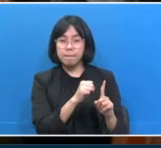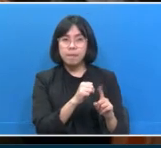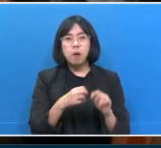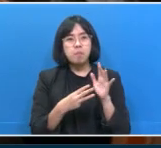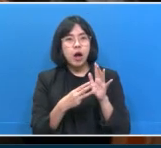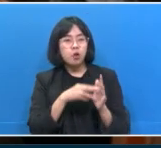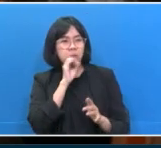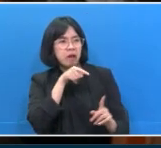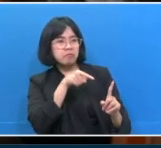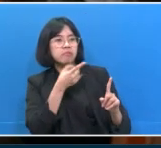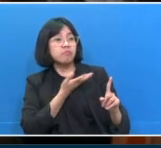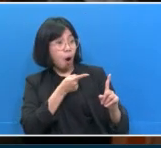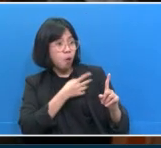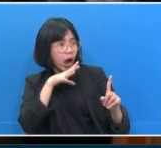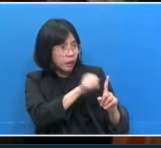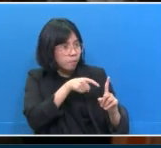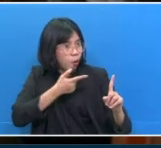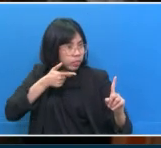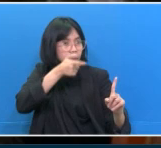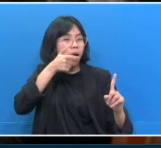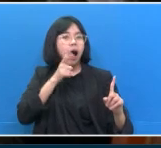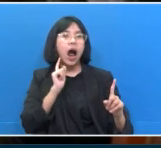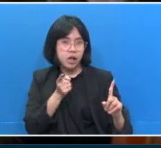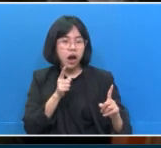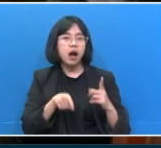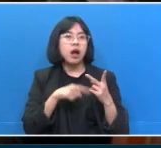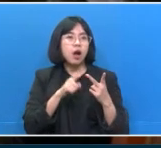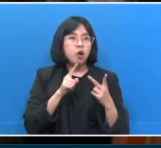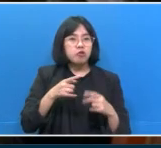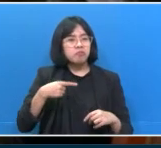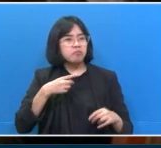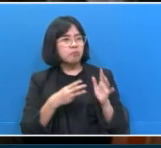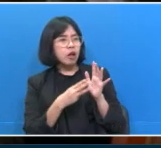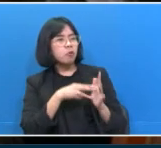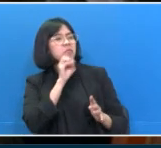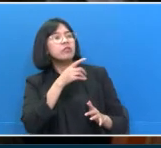melakukan penembakan kepada David, akan nelpon Brimob,